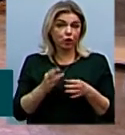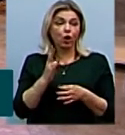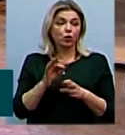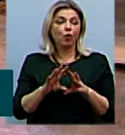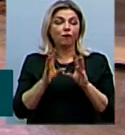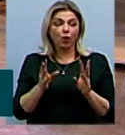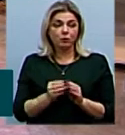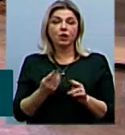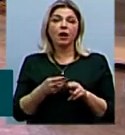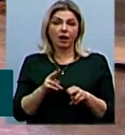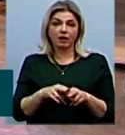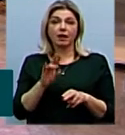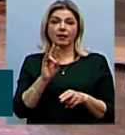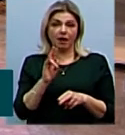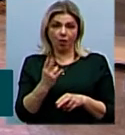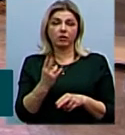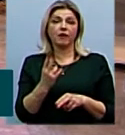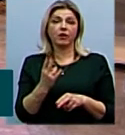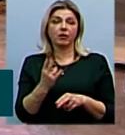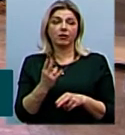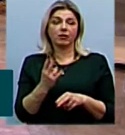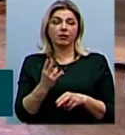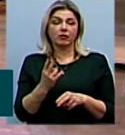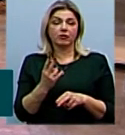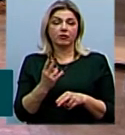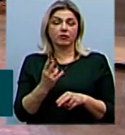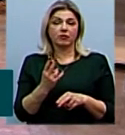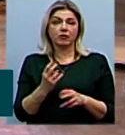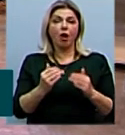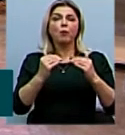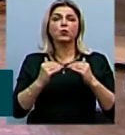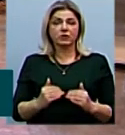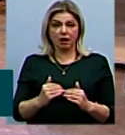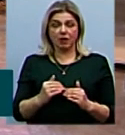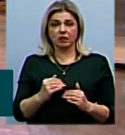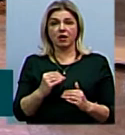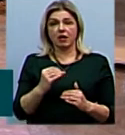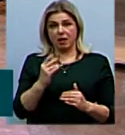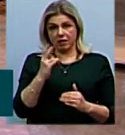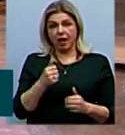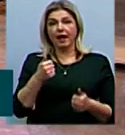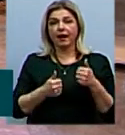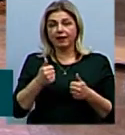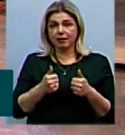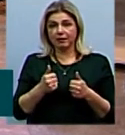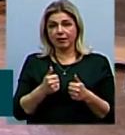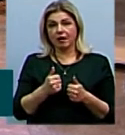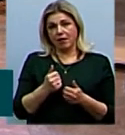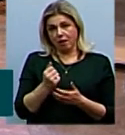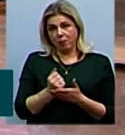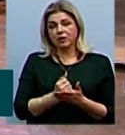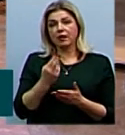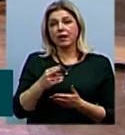это однозначно Николаев опускает по позициям рейтингам открытости, прозрачности и потенциала для